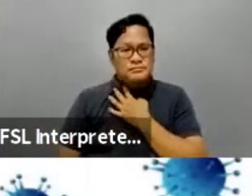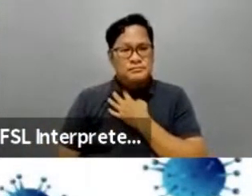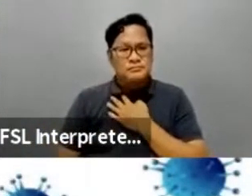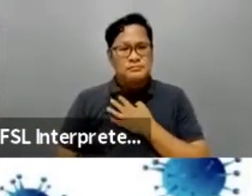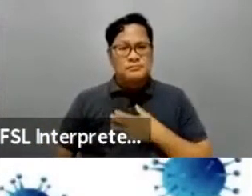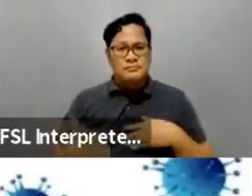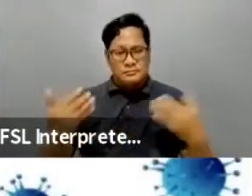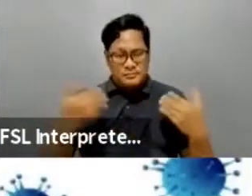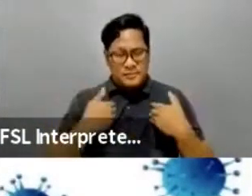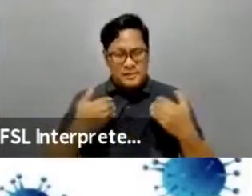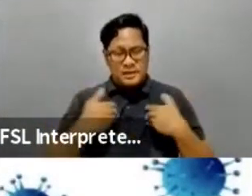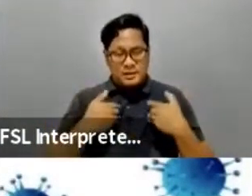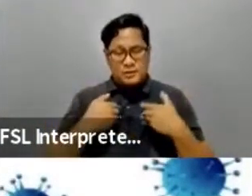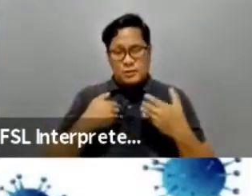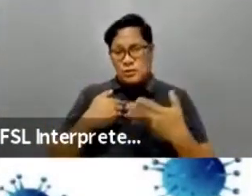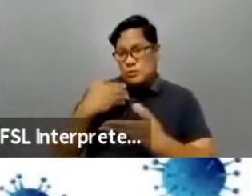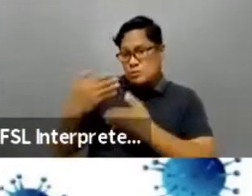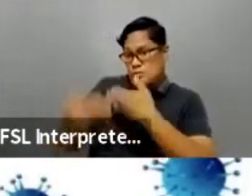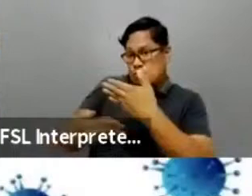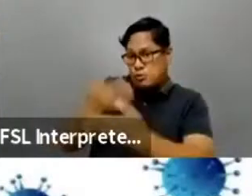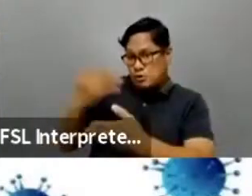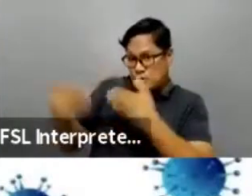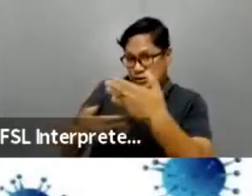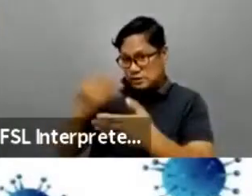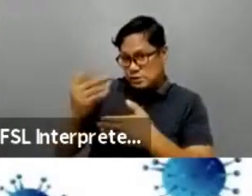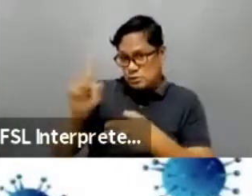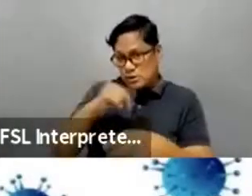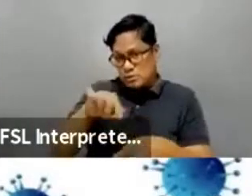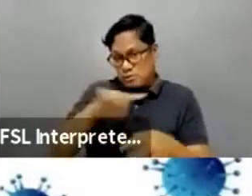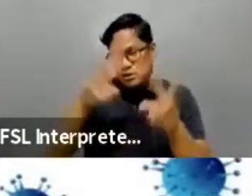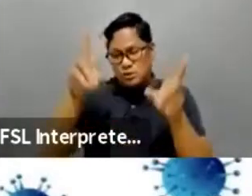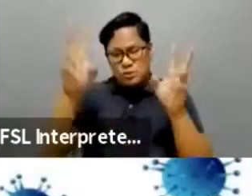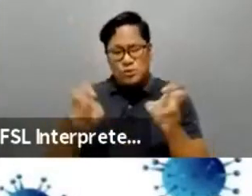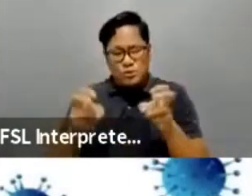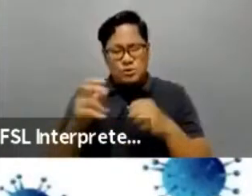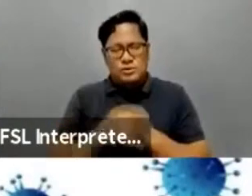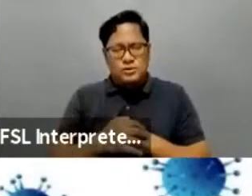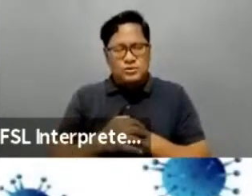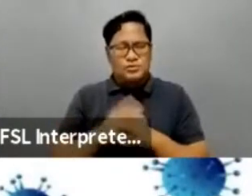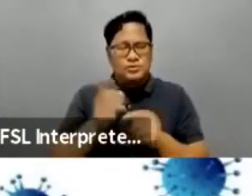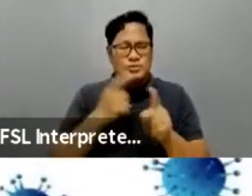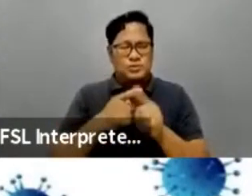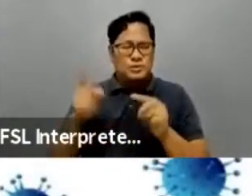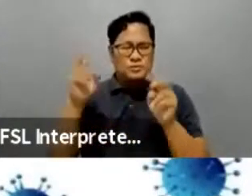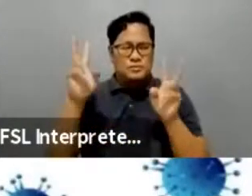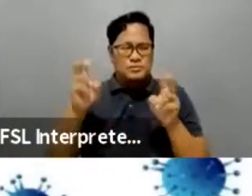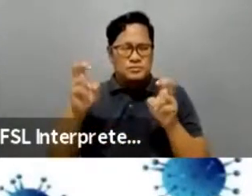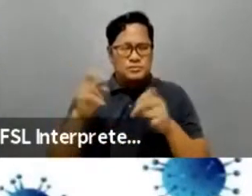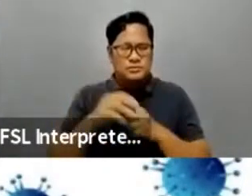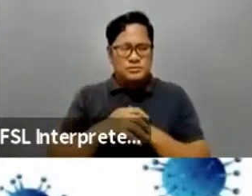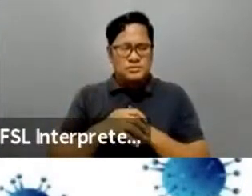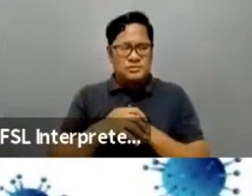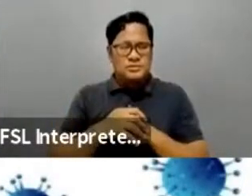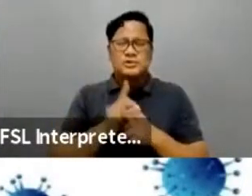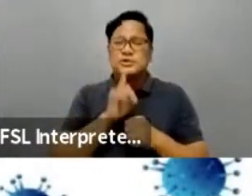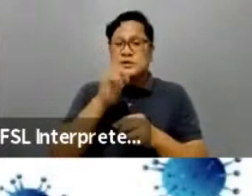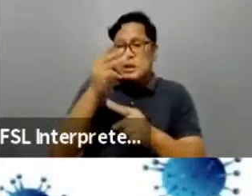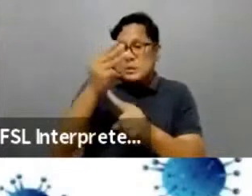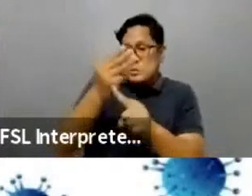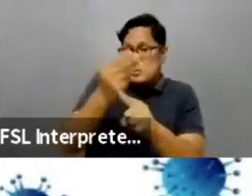mga phases na tinatawag ayon sa panahon. So, nung March to